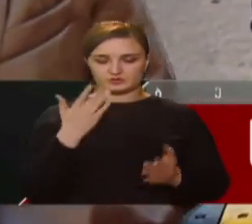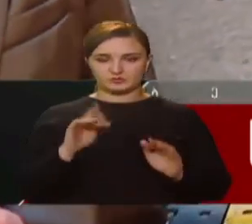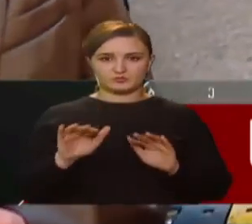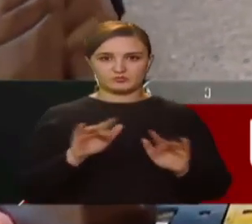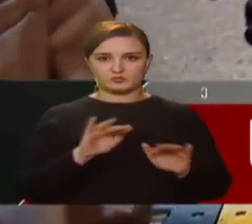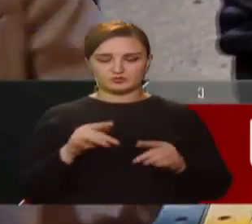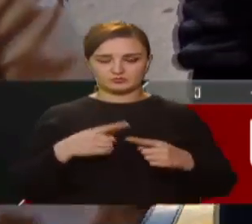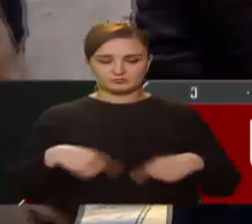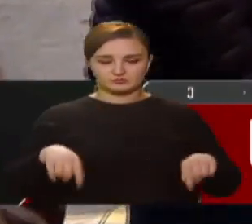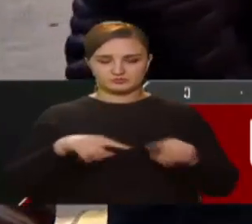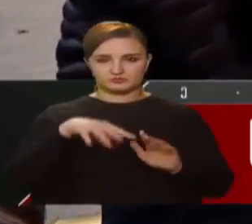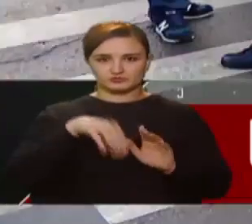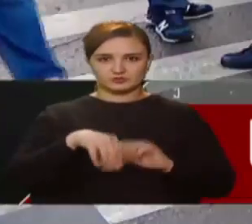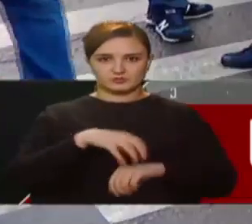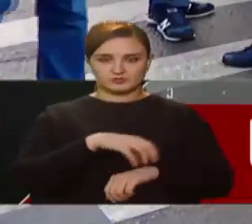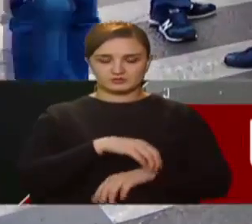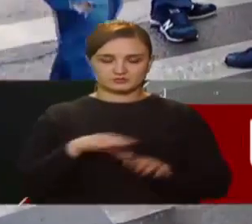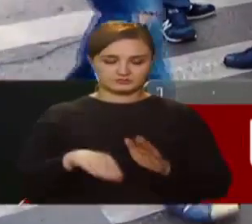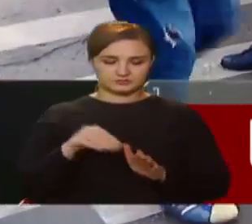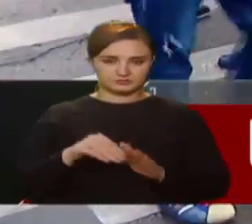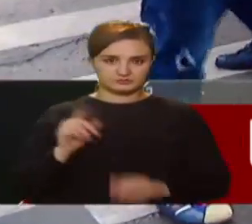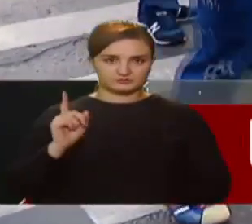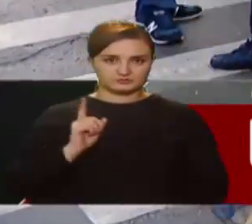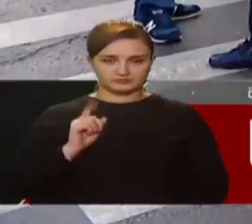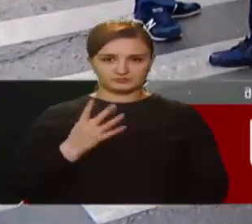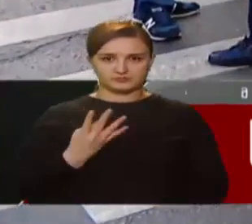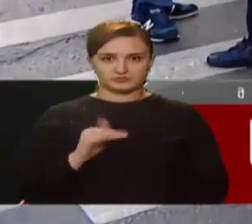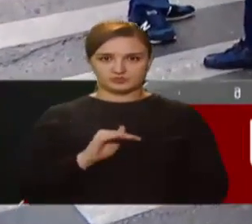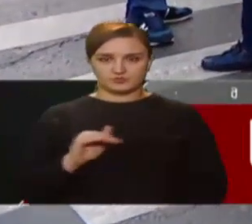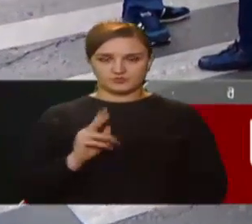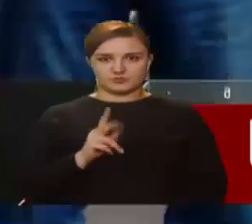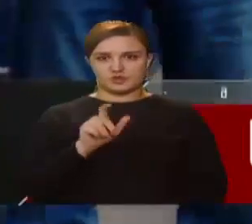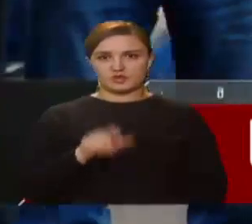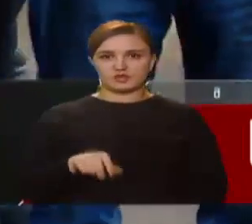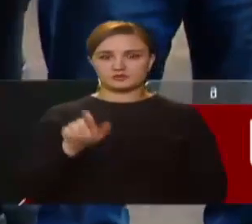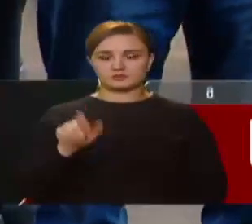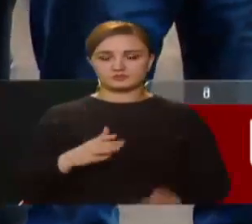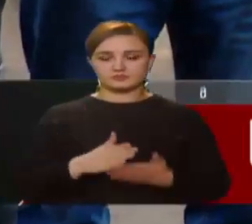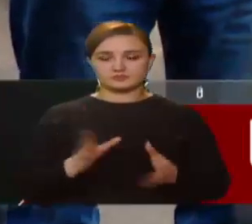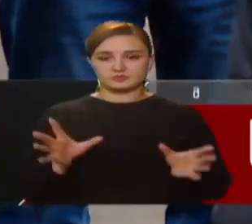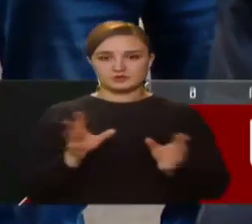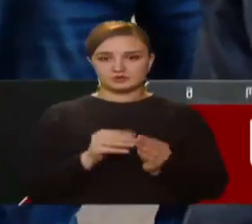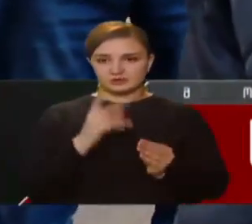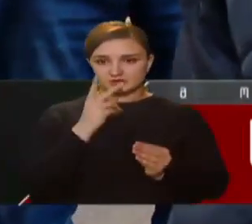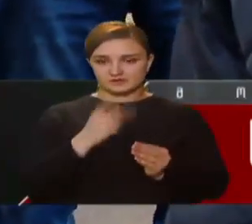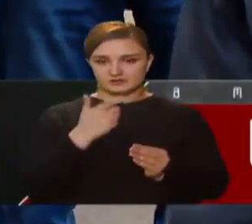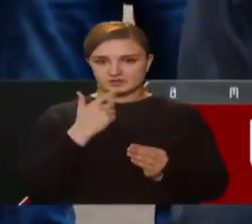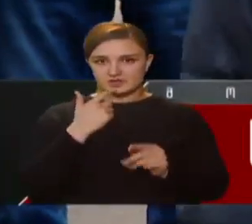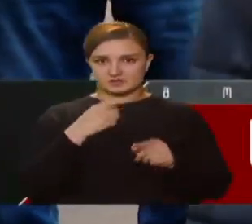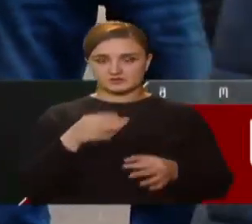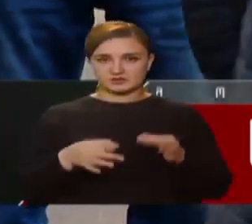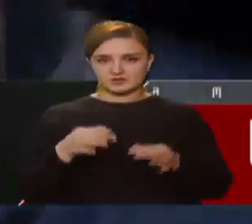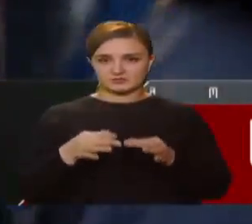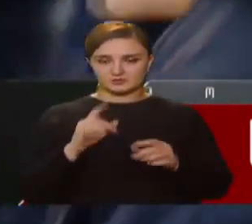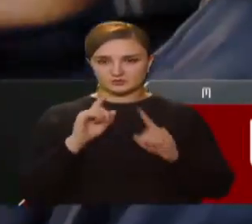ნაციონალური მოძრაობა ახლა შიდა პარტიულ არჩევნებს ელის. Არჩევნებს 4 ოფიციალური კანდიდატი ყავს და მათი ერთად ხილვა სწორედ მიხეილ სააკაშვილის